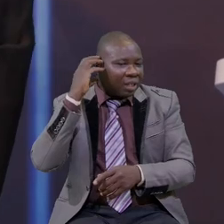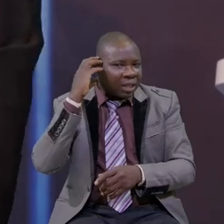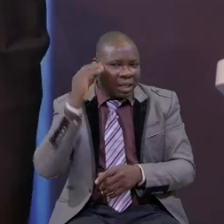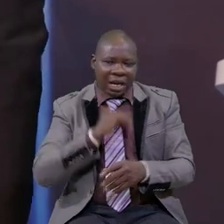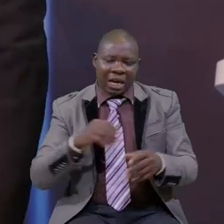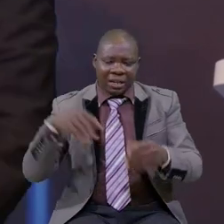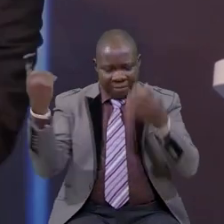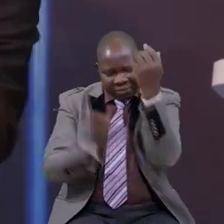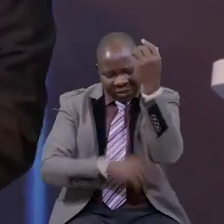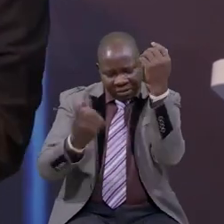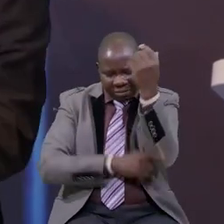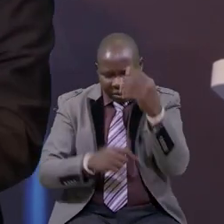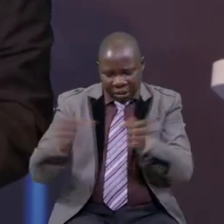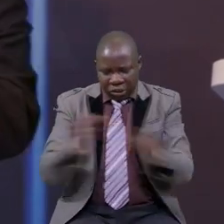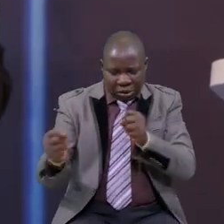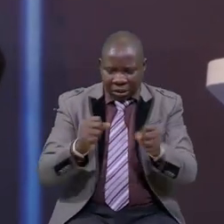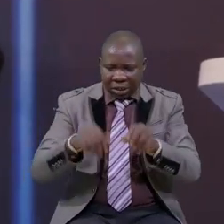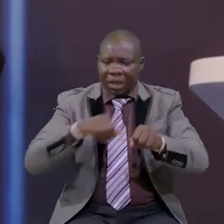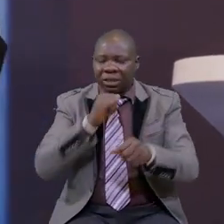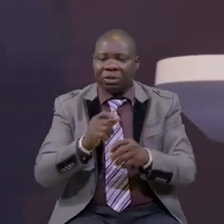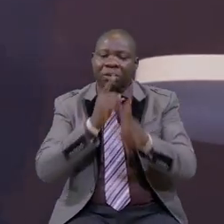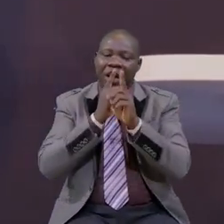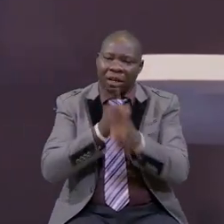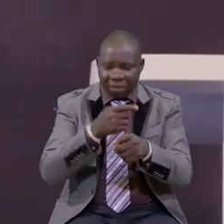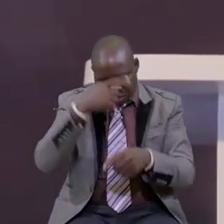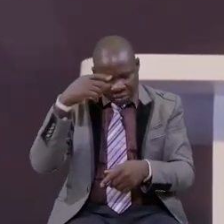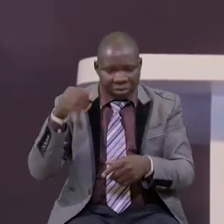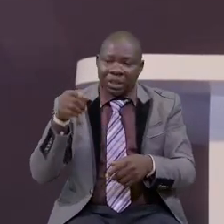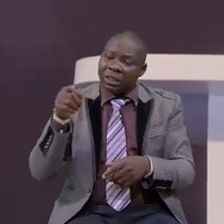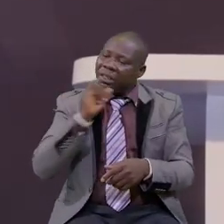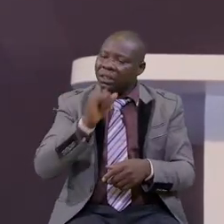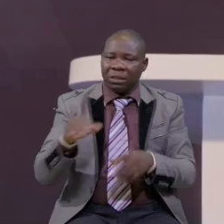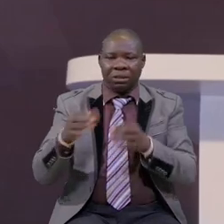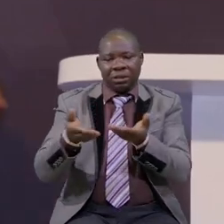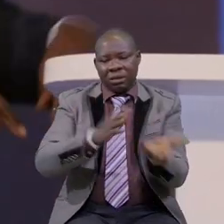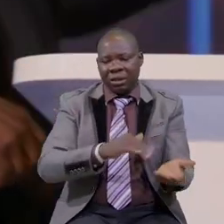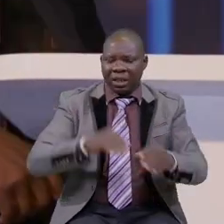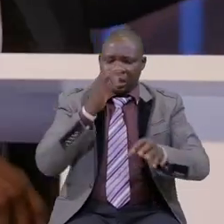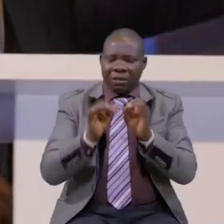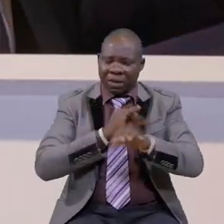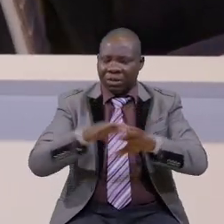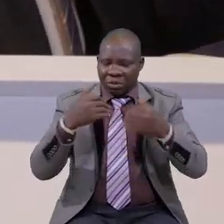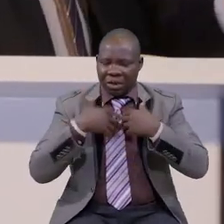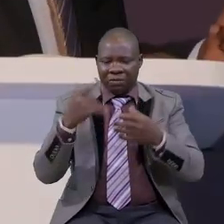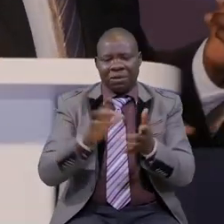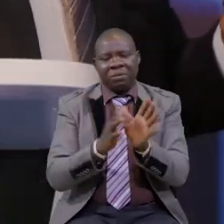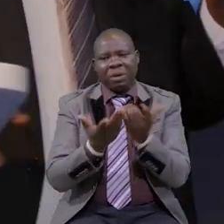le secoue, il ne peut pas répondre parce qu'il est mort. Si je n'avais pas la Bible, comment est-ce que je comprends? Je saurai que quand il va dans